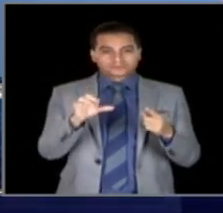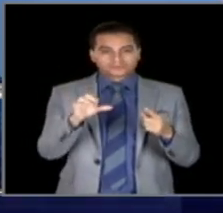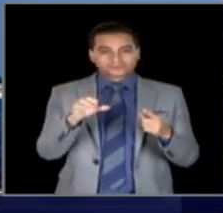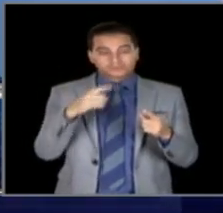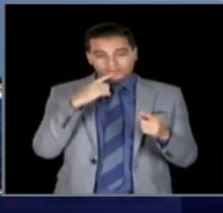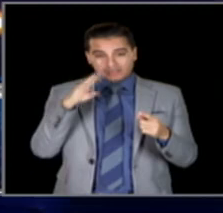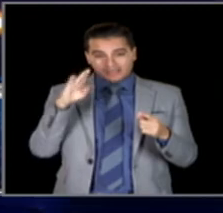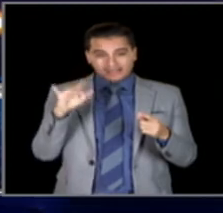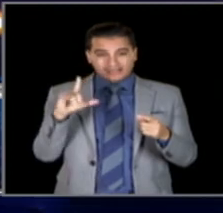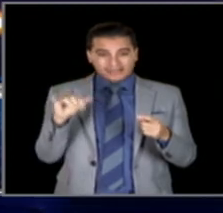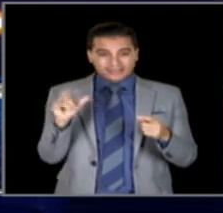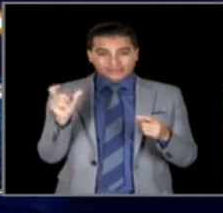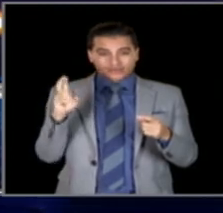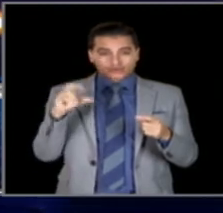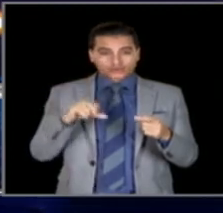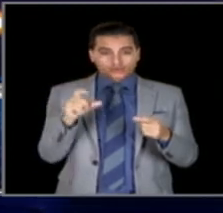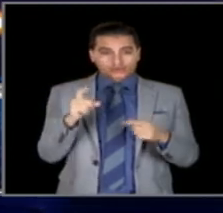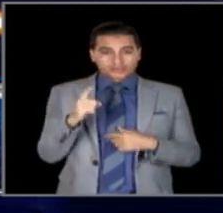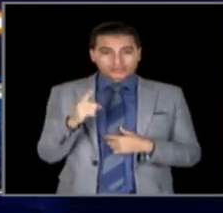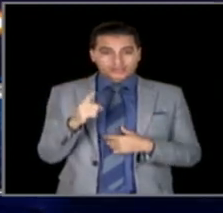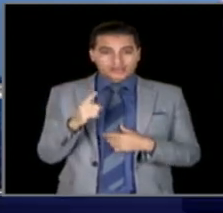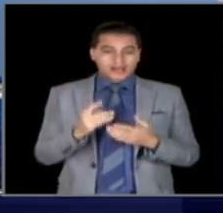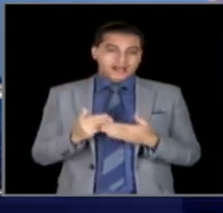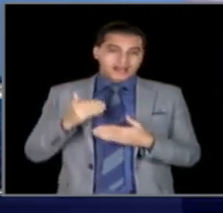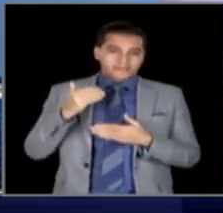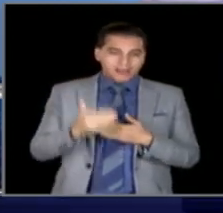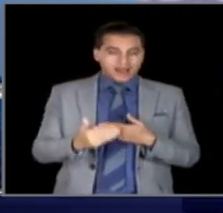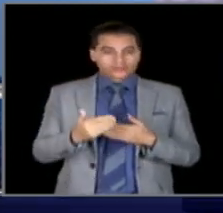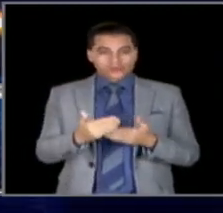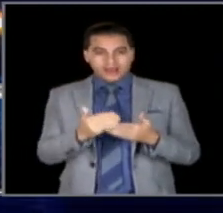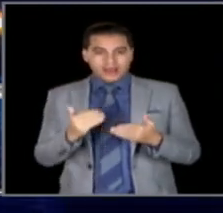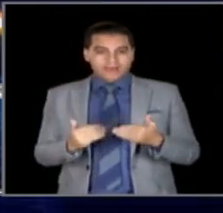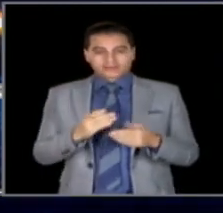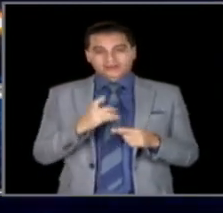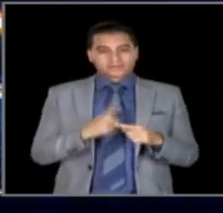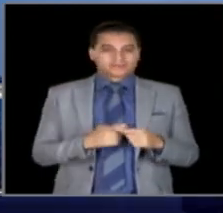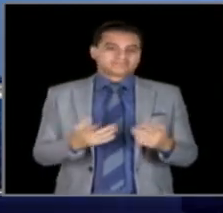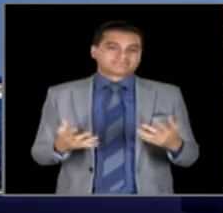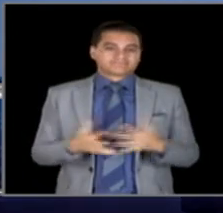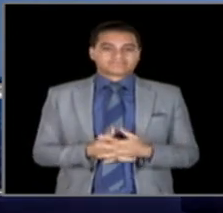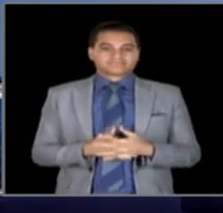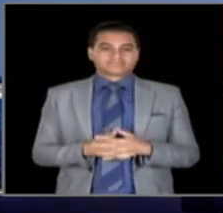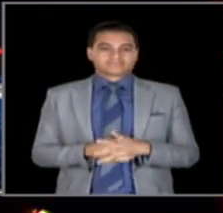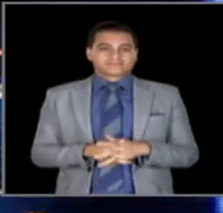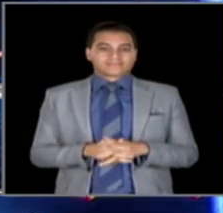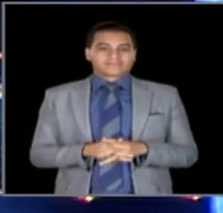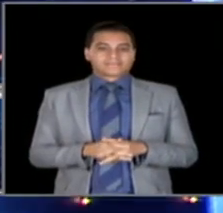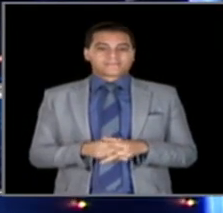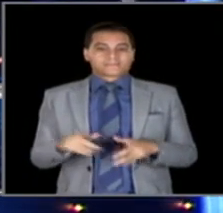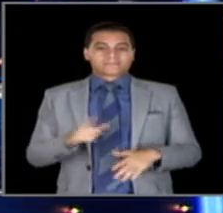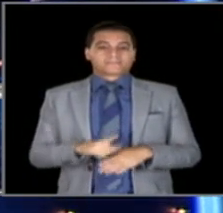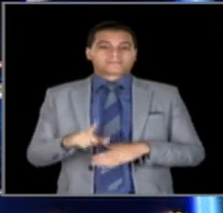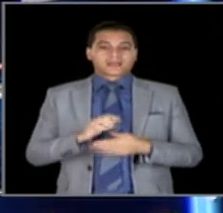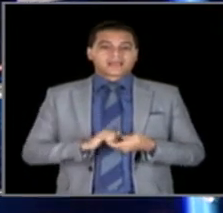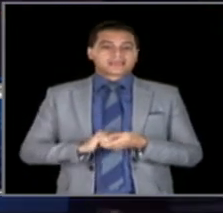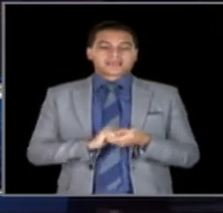كلينتون. بيل كلينتون اللي جه بعده. إجابة خاطئة. قاد